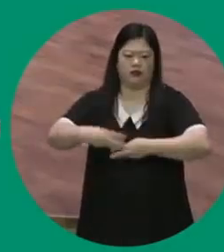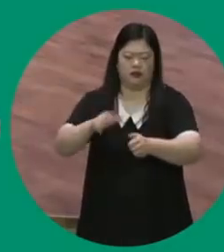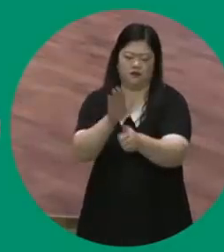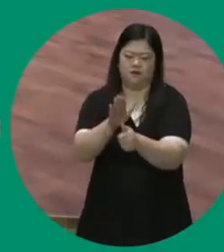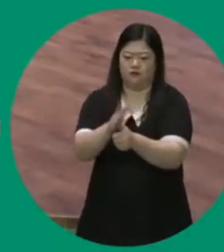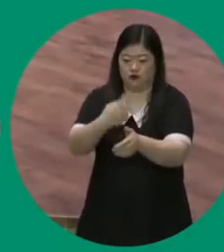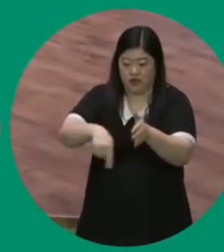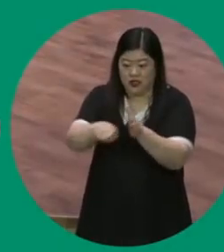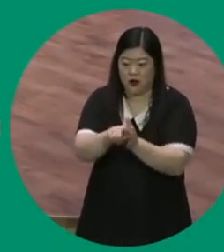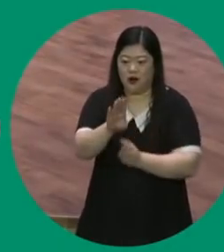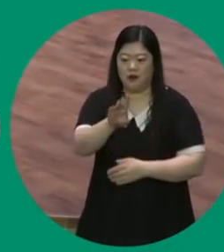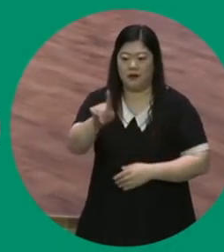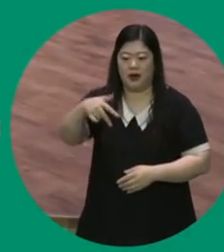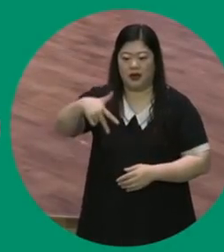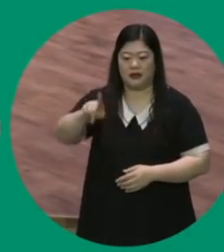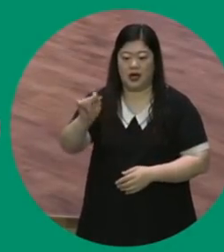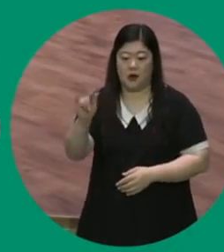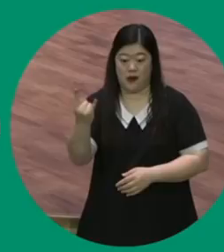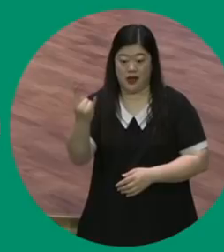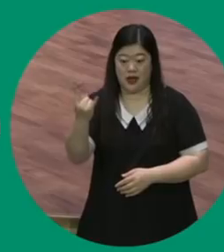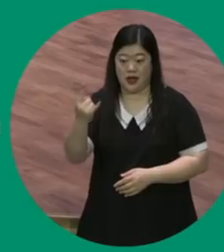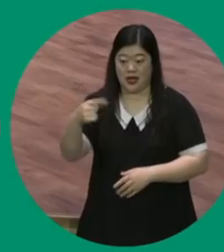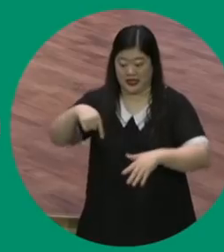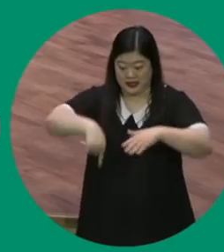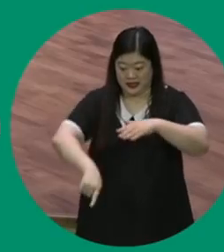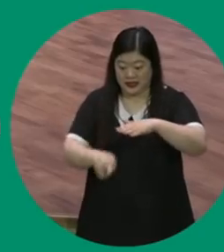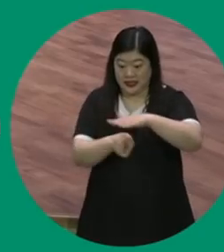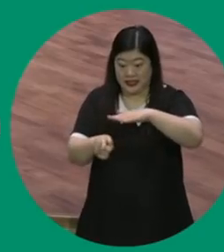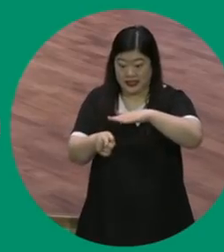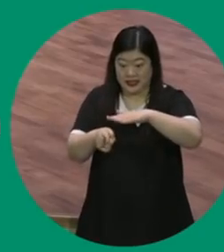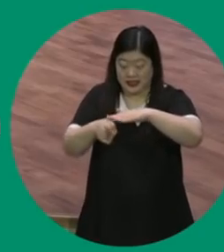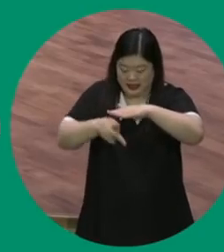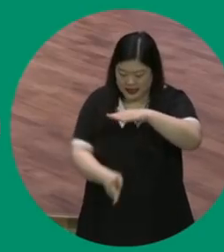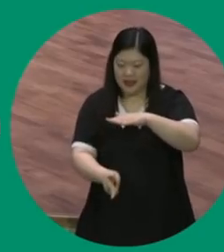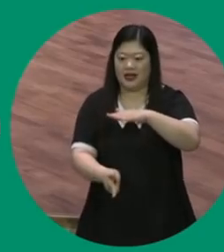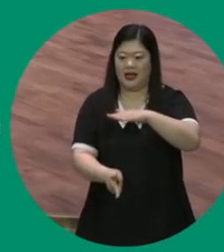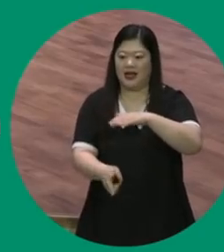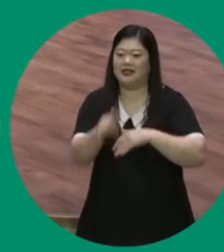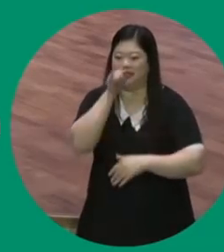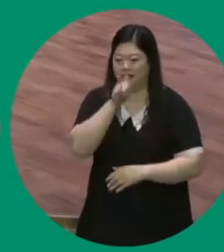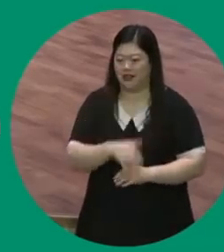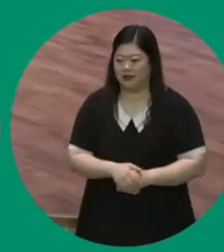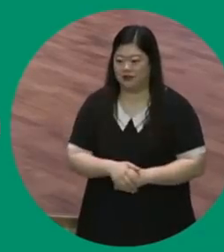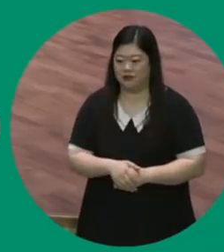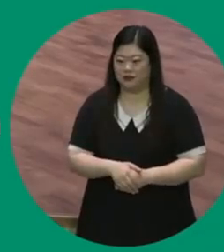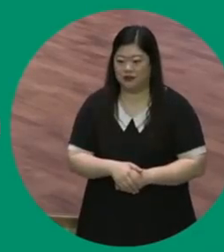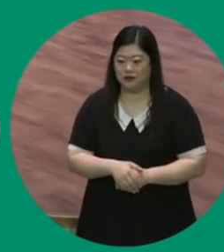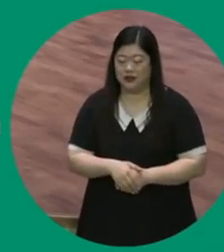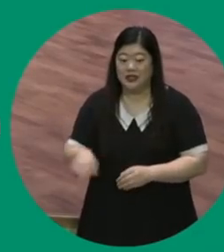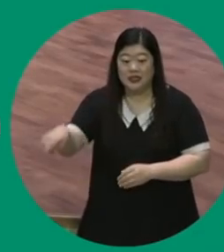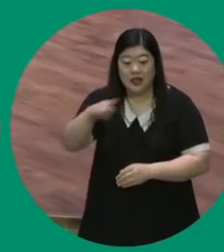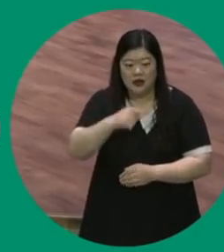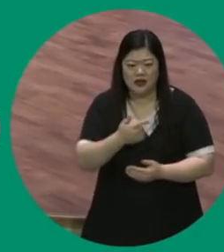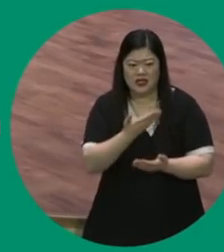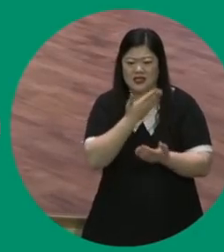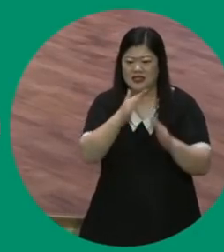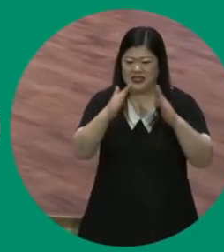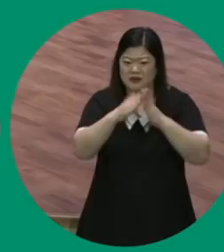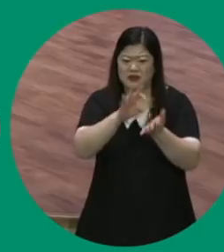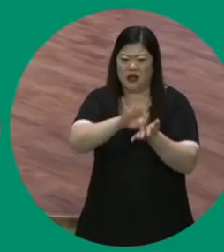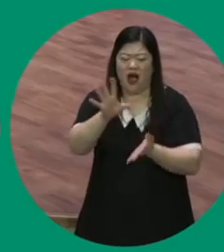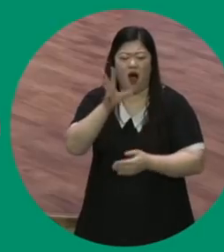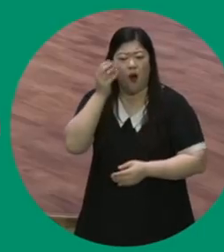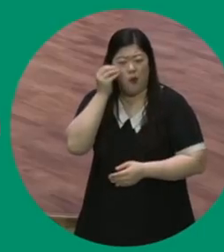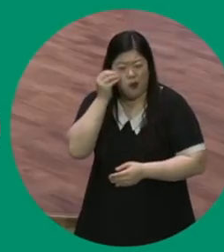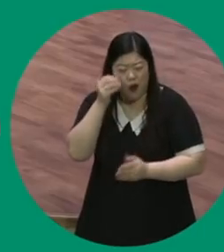6월 1일부터 2일까지 본당 원뉴스홀에서 열립니다. 바자회에 참여한 성도님들의 애장품을 기증받고 있으며 기증된